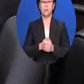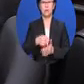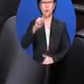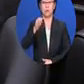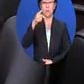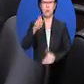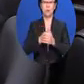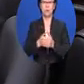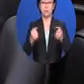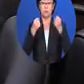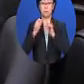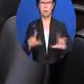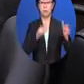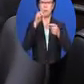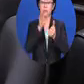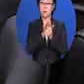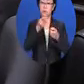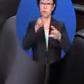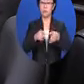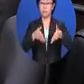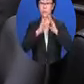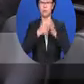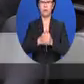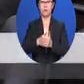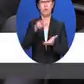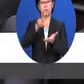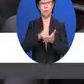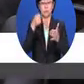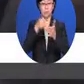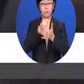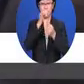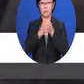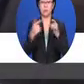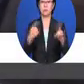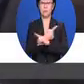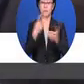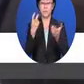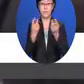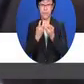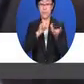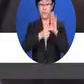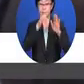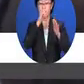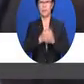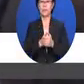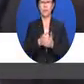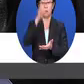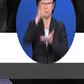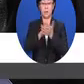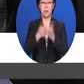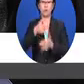동남구 건강생활지원센터 설치와 관련된 주제를 선정해 개선 방향을 제시한 것을 비롯해